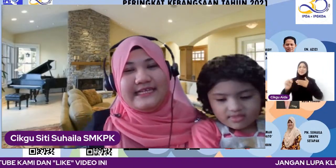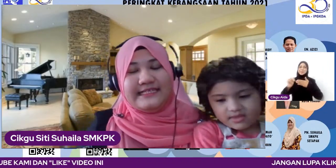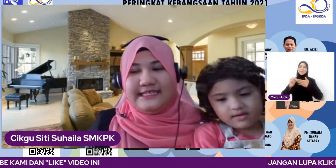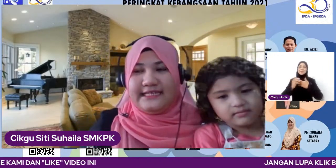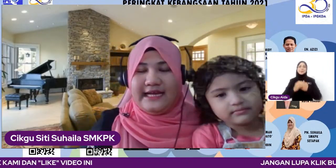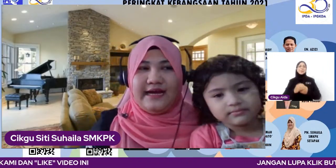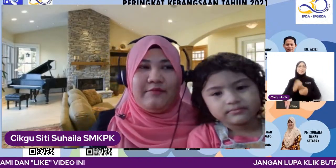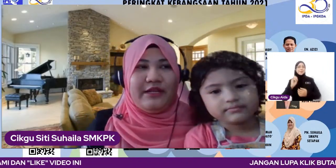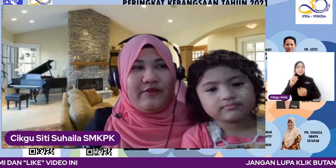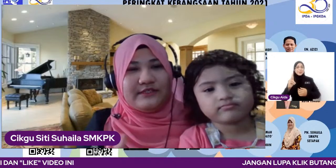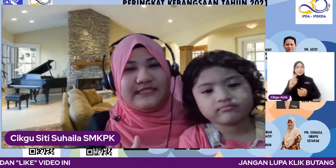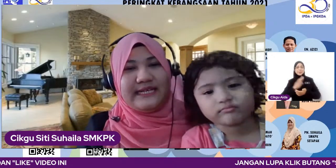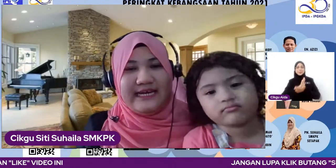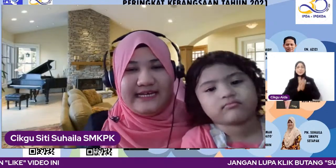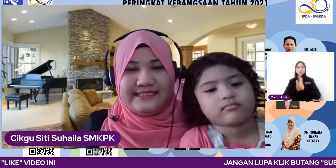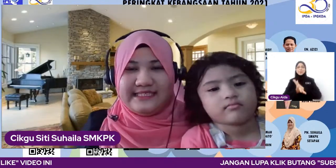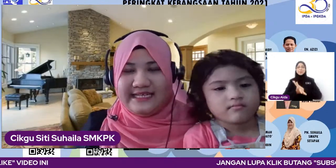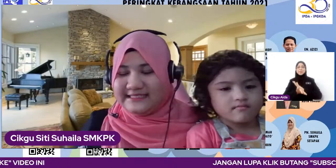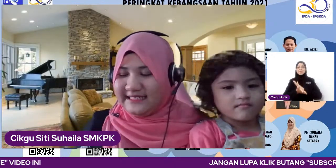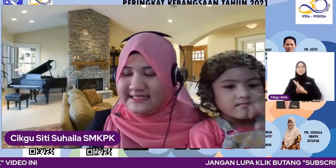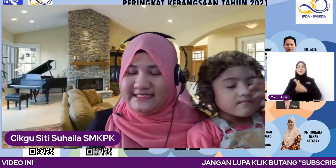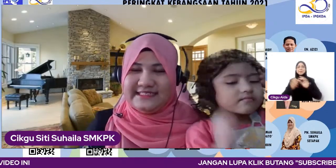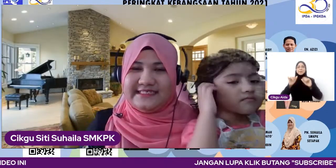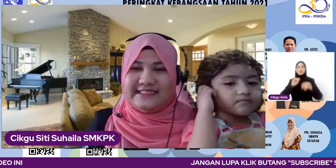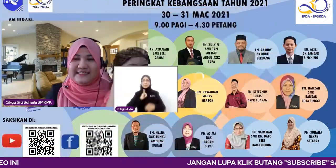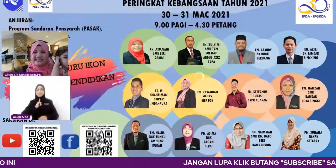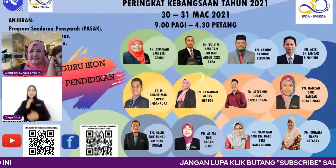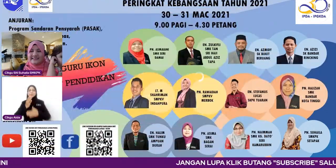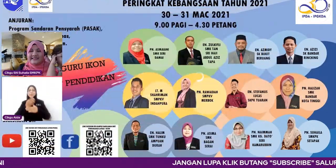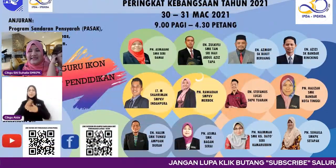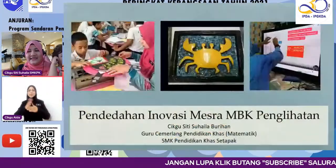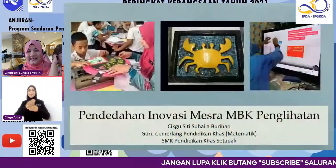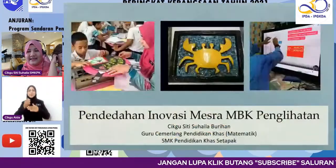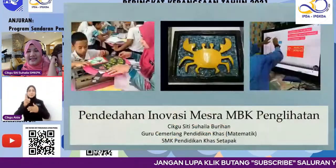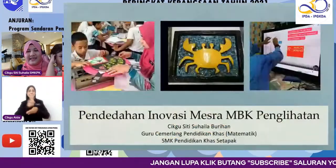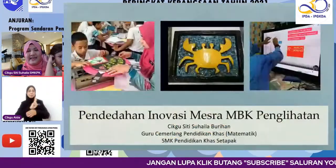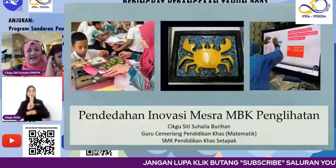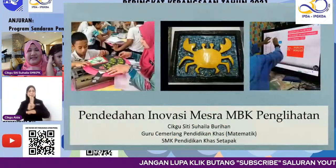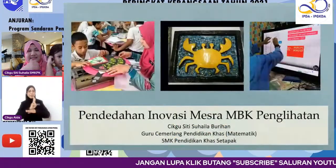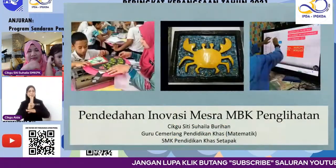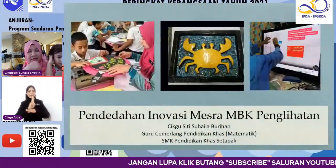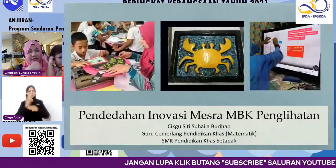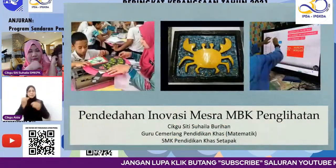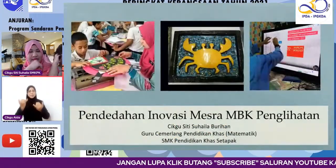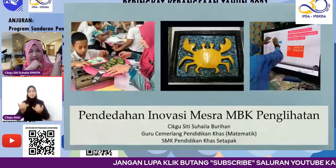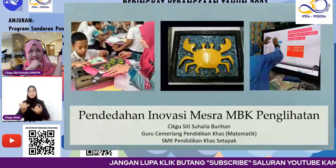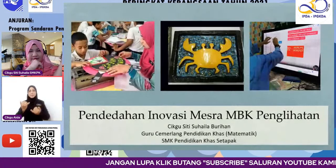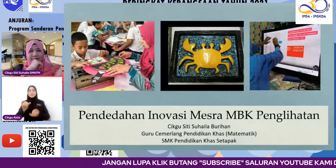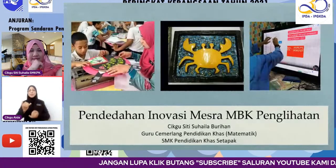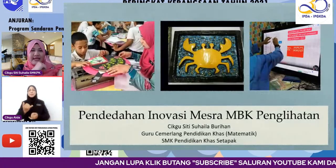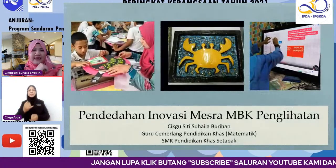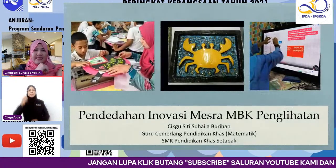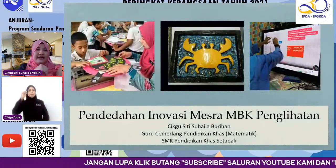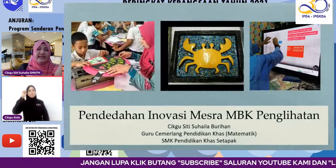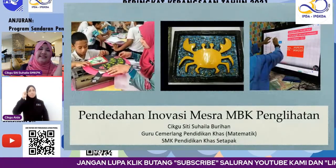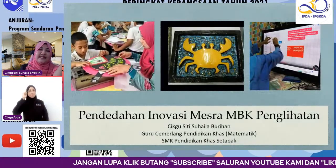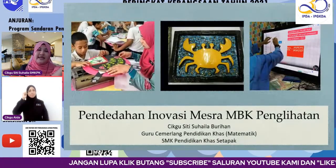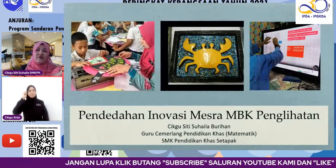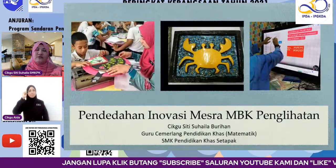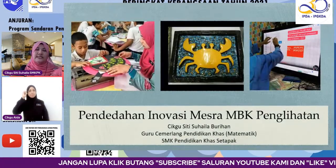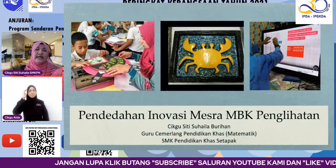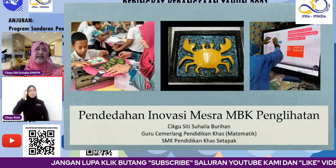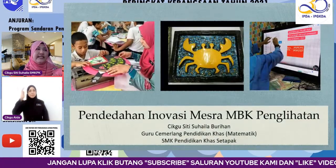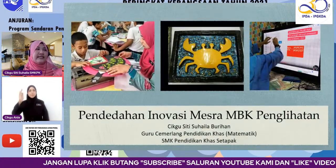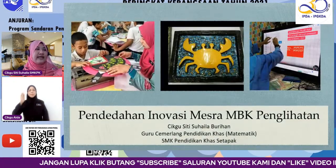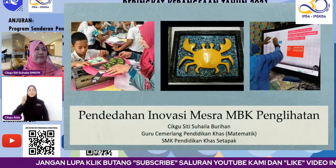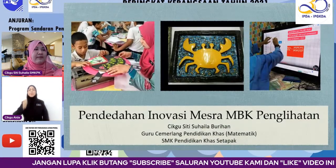Okey, boleh kongsikan slide saya? Okey, Assalamualaikum dan selamat petang. Hari ini